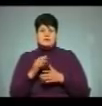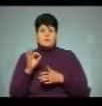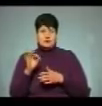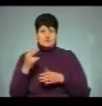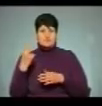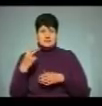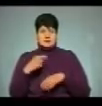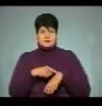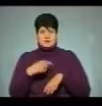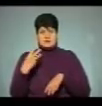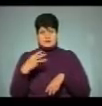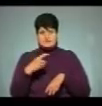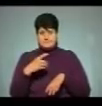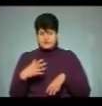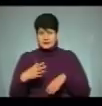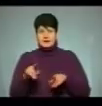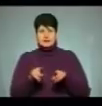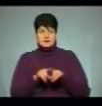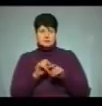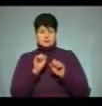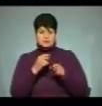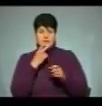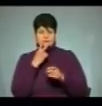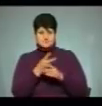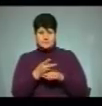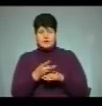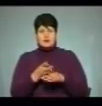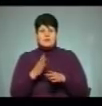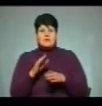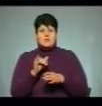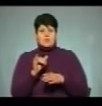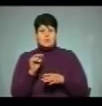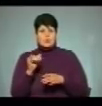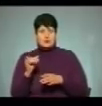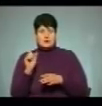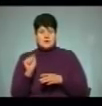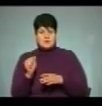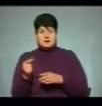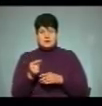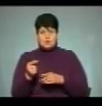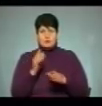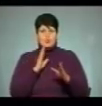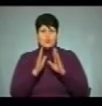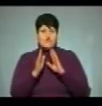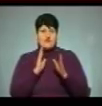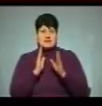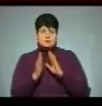о 20:30. Також переглянути його ви зможете на нашій сторінці UA Тернопіль у соцмережі Facebook.